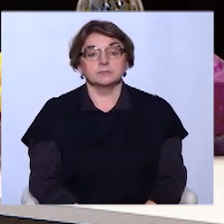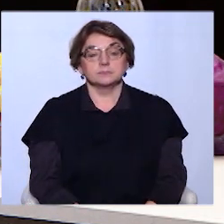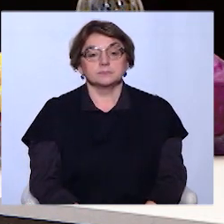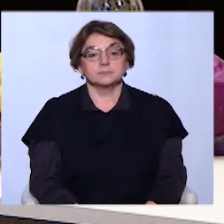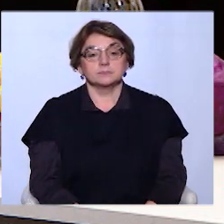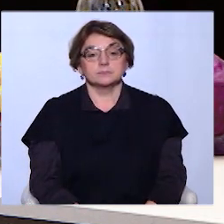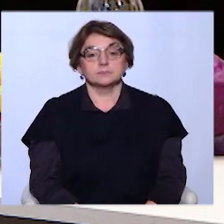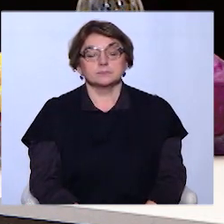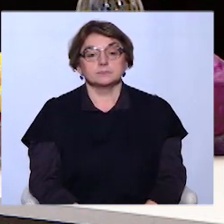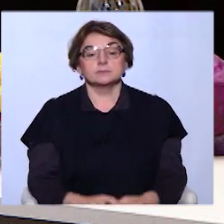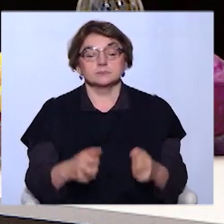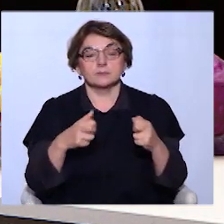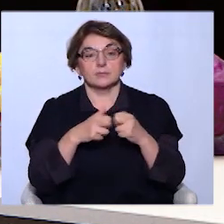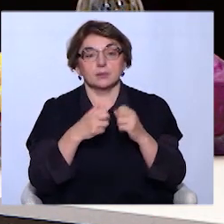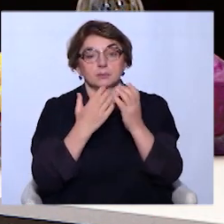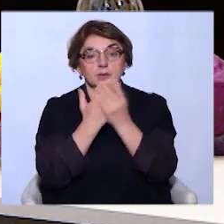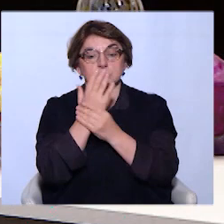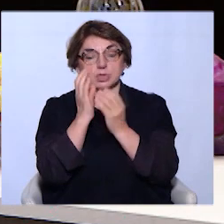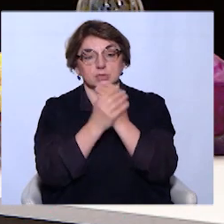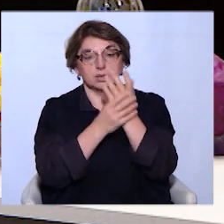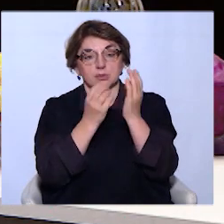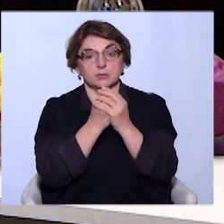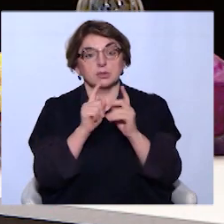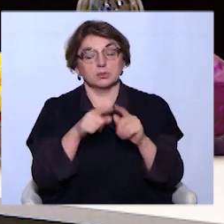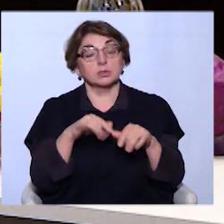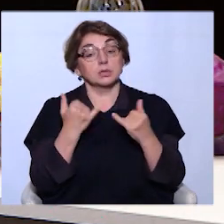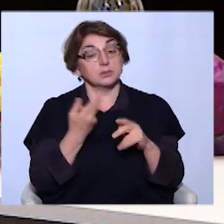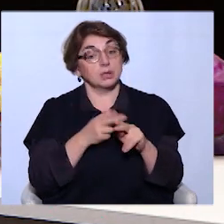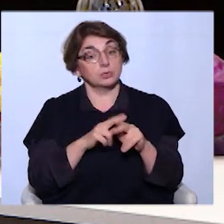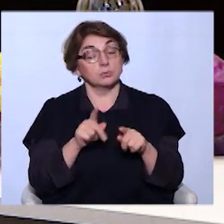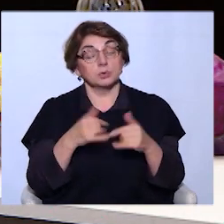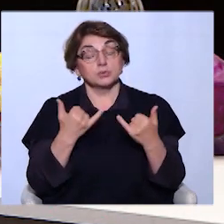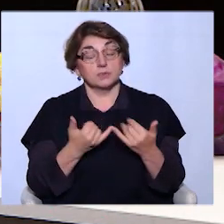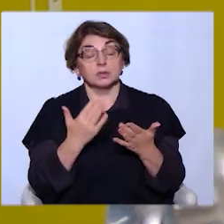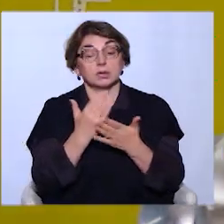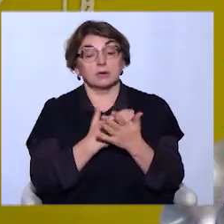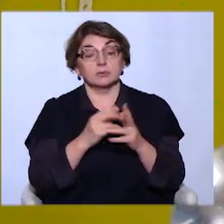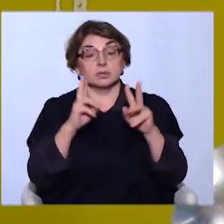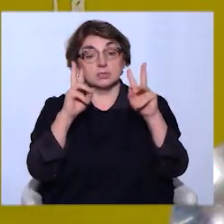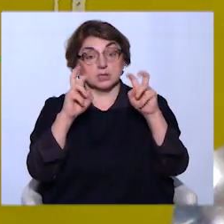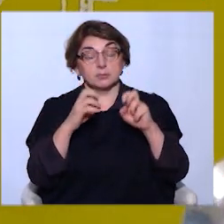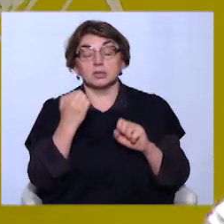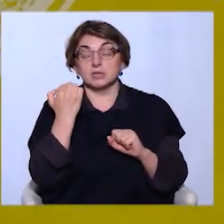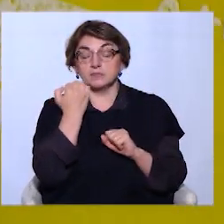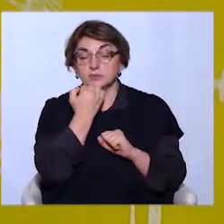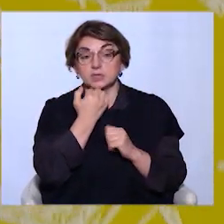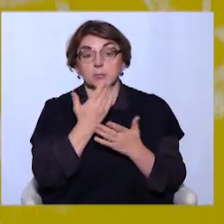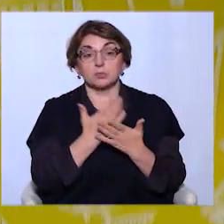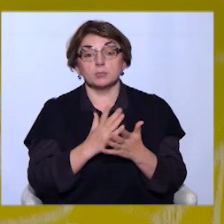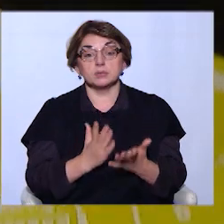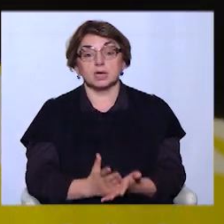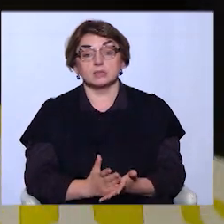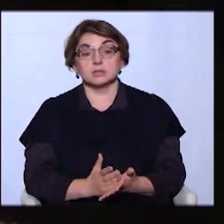მოვირგოთ სათვალე, ჩავიცვათ ხელთათმანები, იმიტომ რომ დღევანდელი ჩვენი თემის ნივთიერება არის